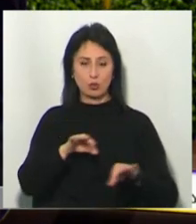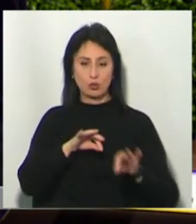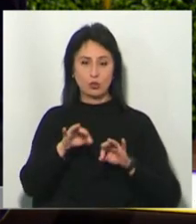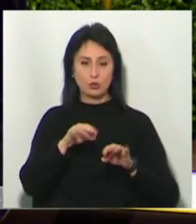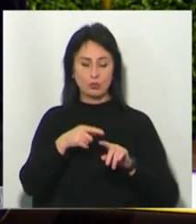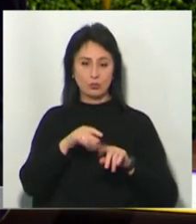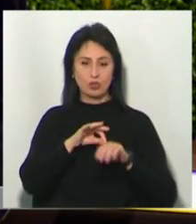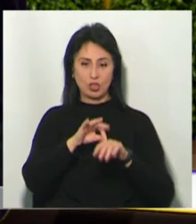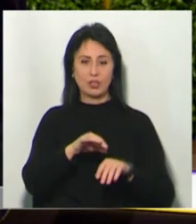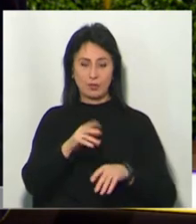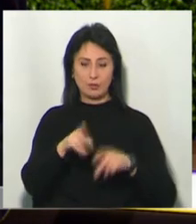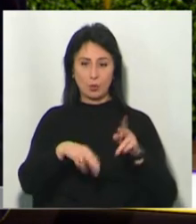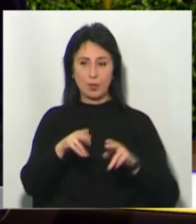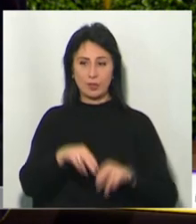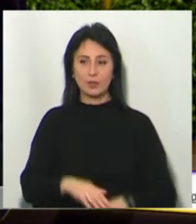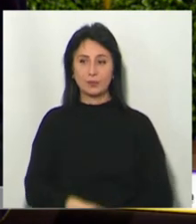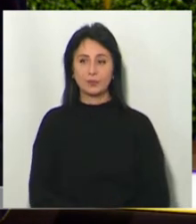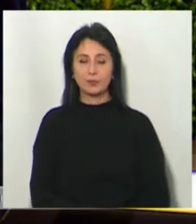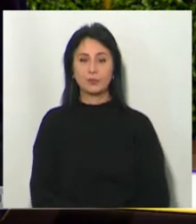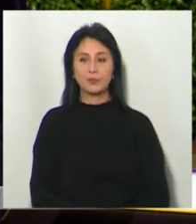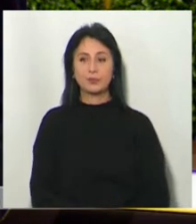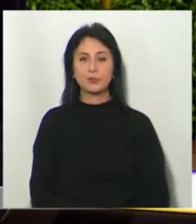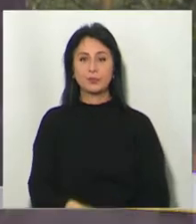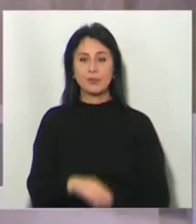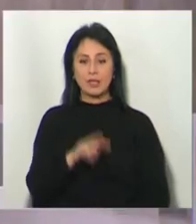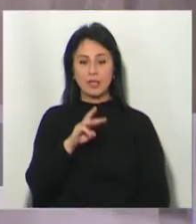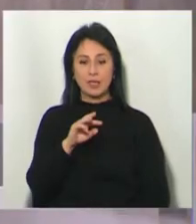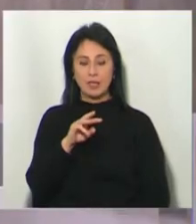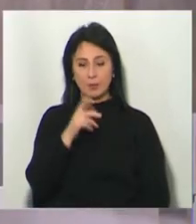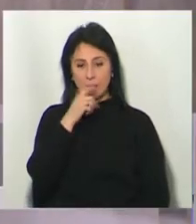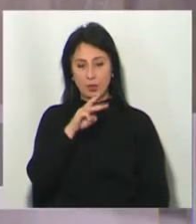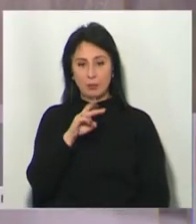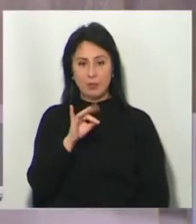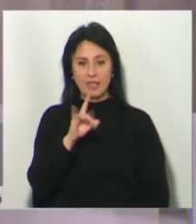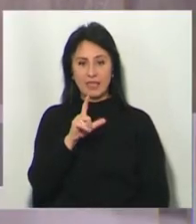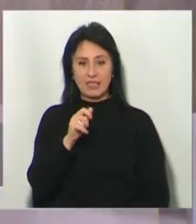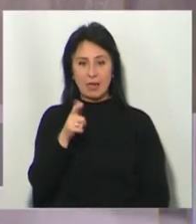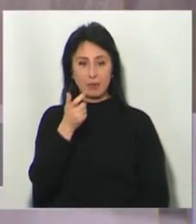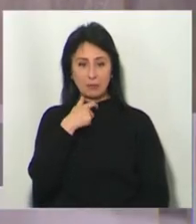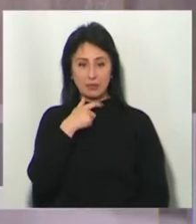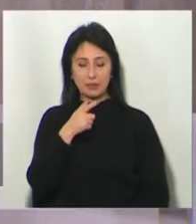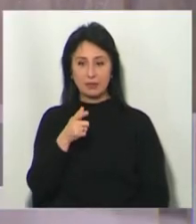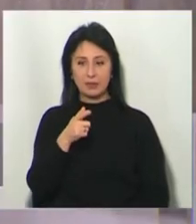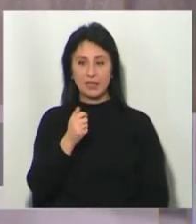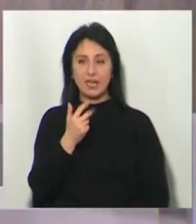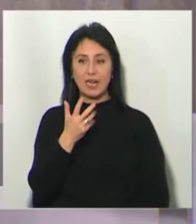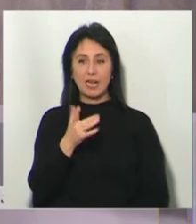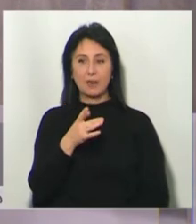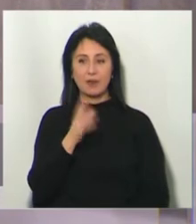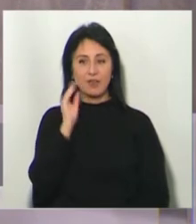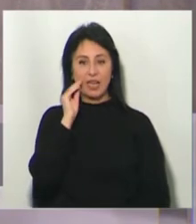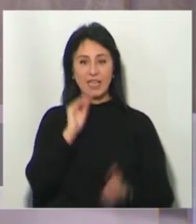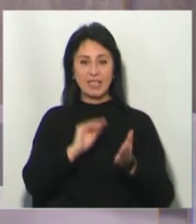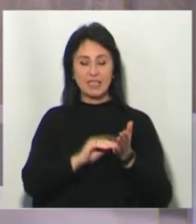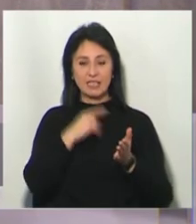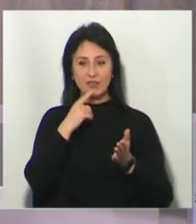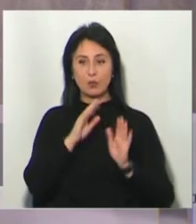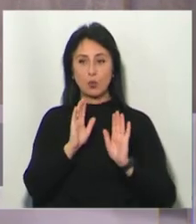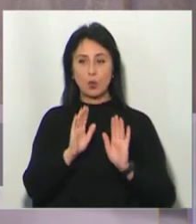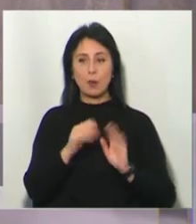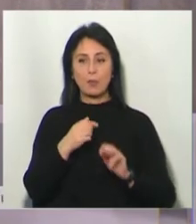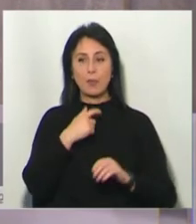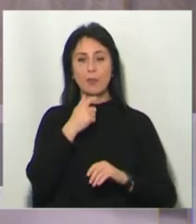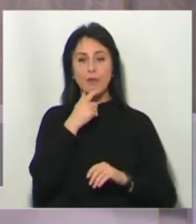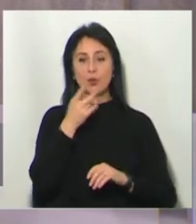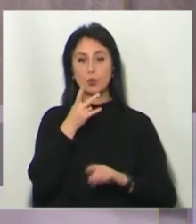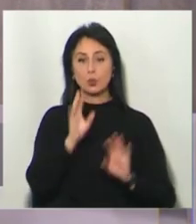des țarma tepit. Vadă mi-a dat când alian mucurțale bit, rândei mei rizhui da sa helet mholot, mei